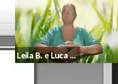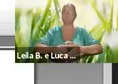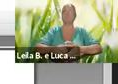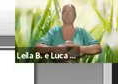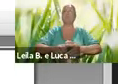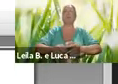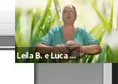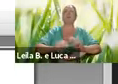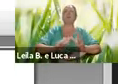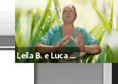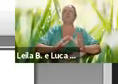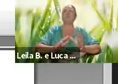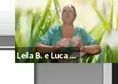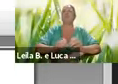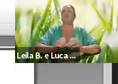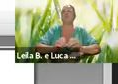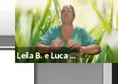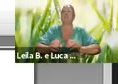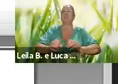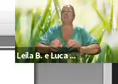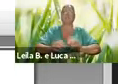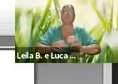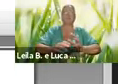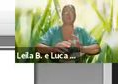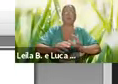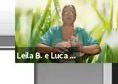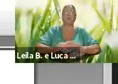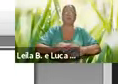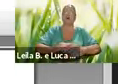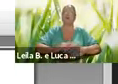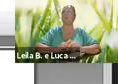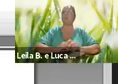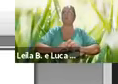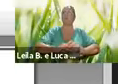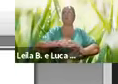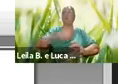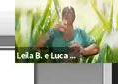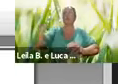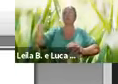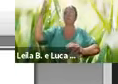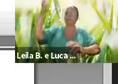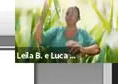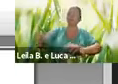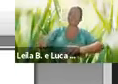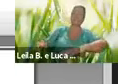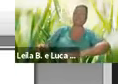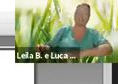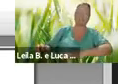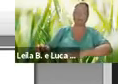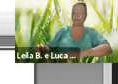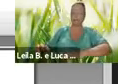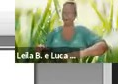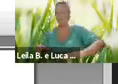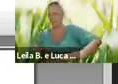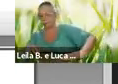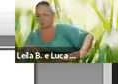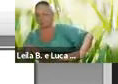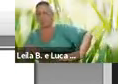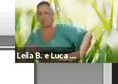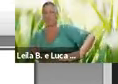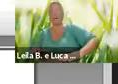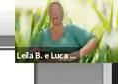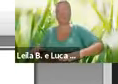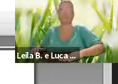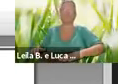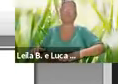Varia di persona a persona, brividi, sonnolenza, stordimento. Allora, non possiamo fare una lista delle